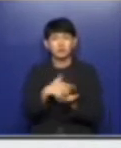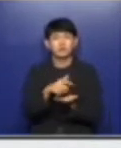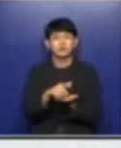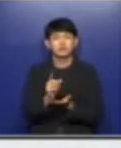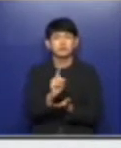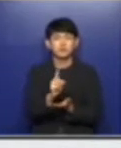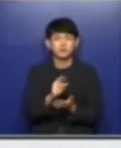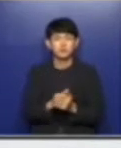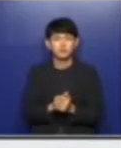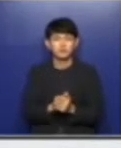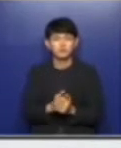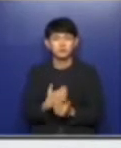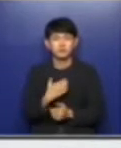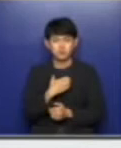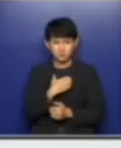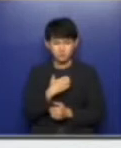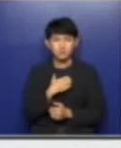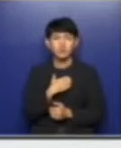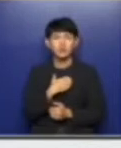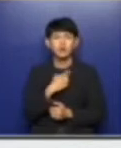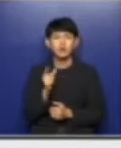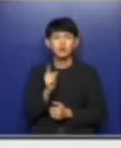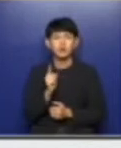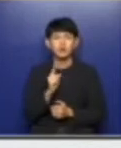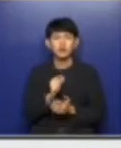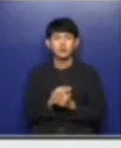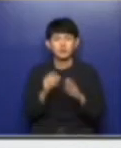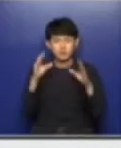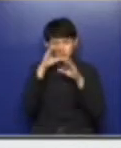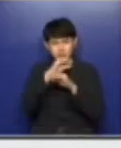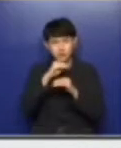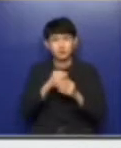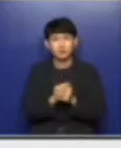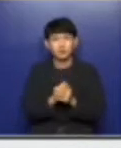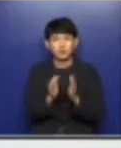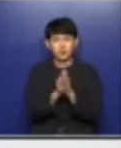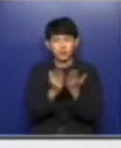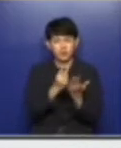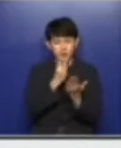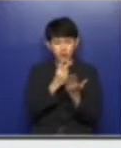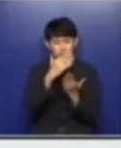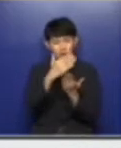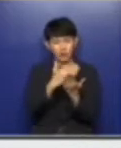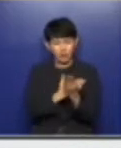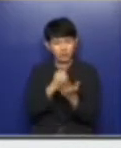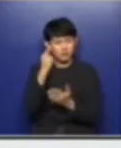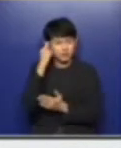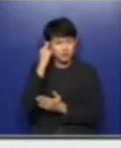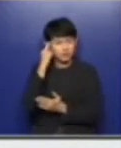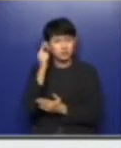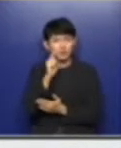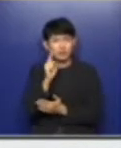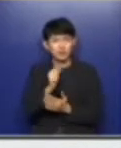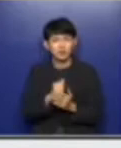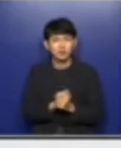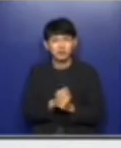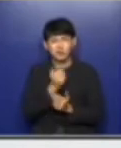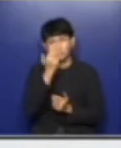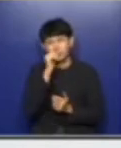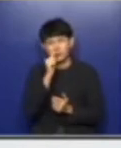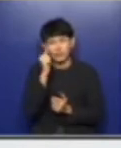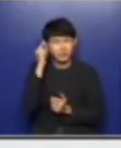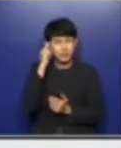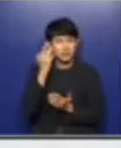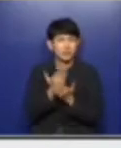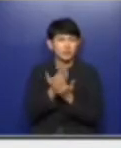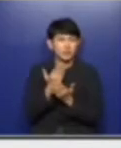สิ่งที่ผมอยากจะเมื่อคืนนี้ผมอ่านรายงานแล้วผมนั่งคิดนะครับว่าทำไงจะใช้เงินภา